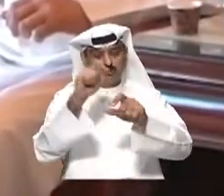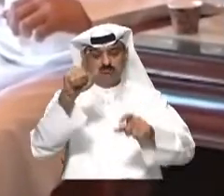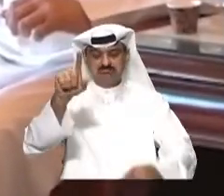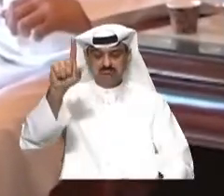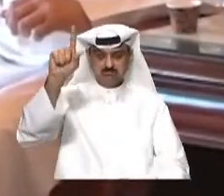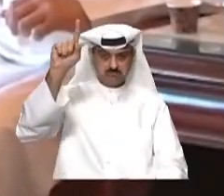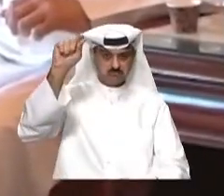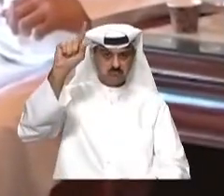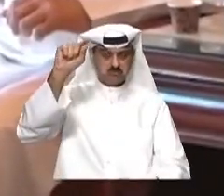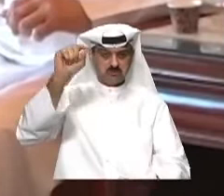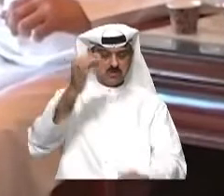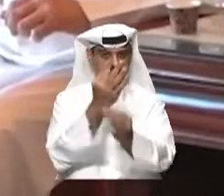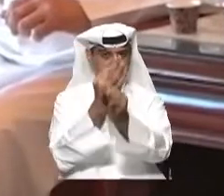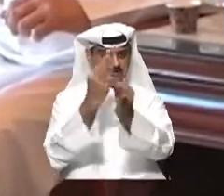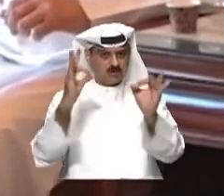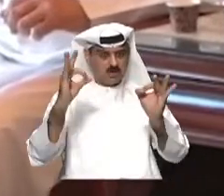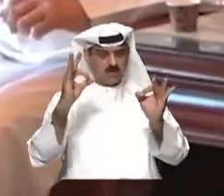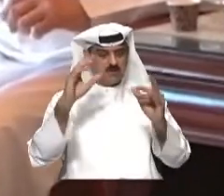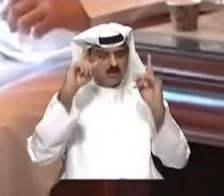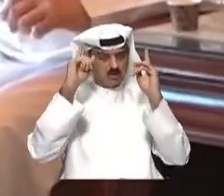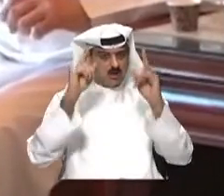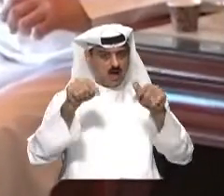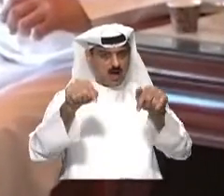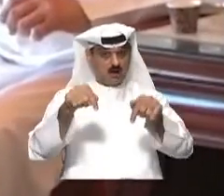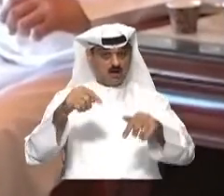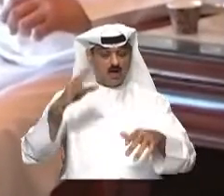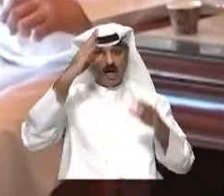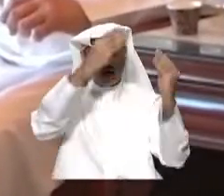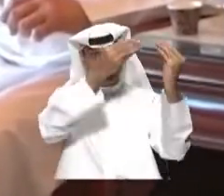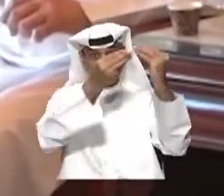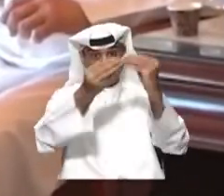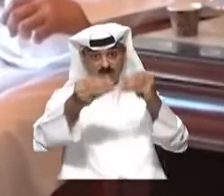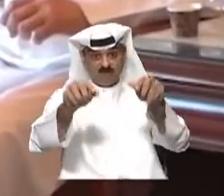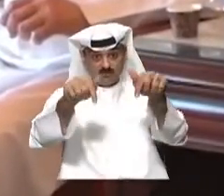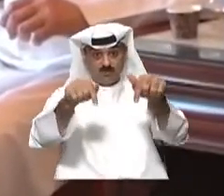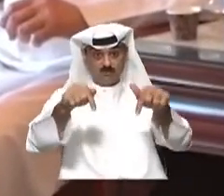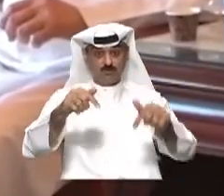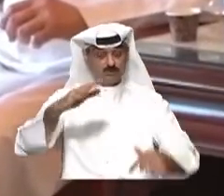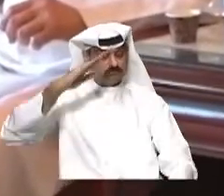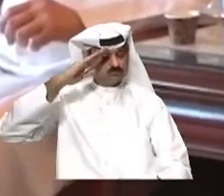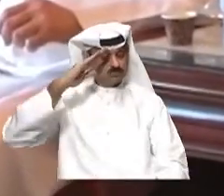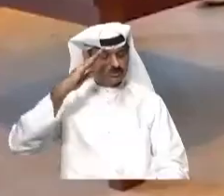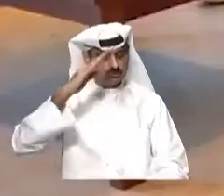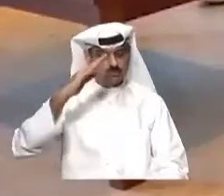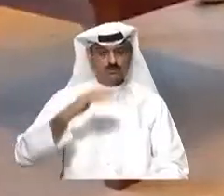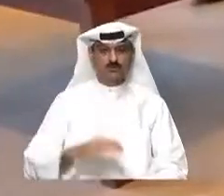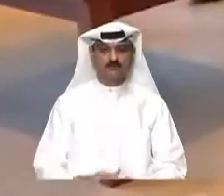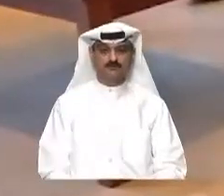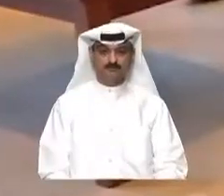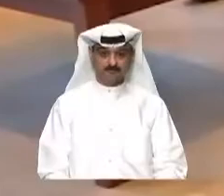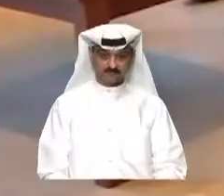تأدون بأكمل وجه، فبارك الله فيكم مرة ومرتين وألف. مشكورين يا أخوان وما قصرت.